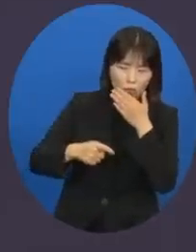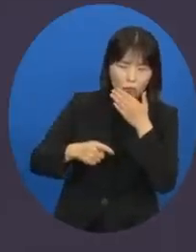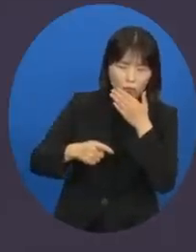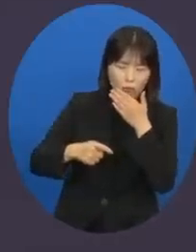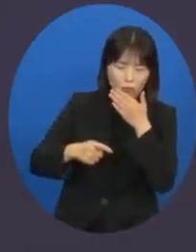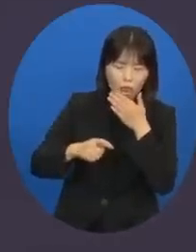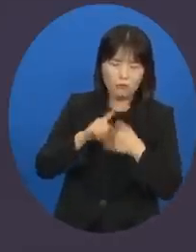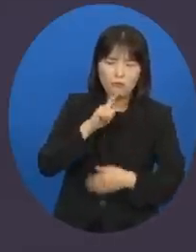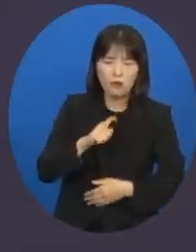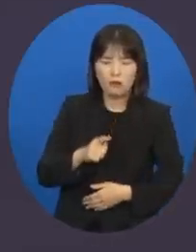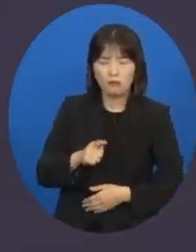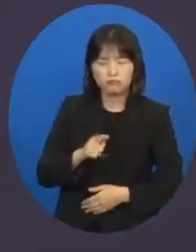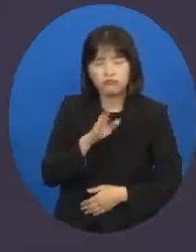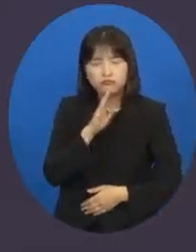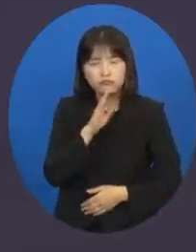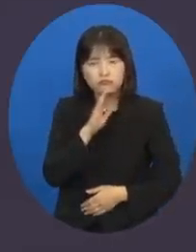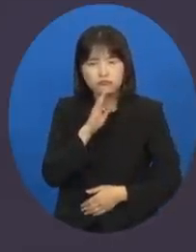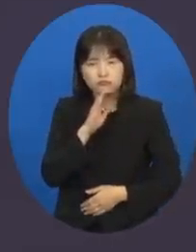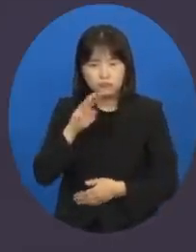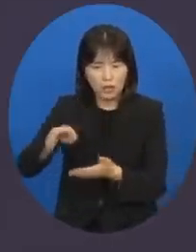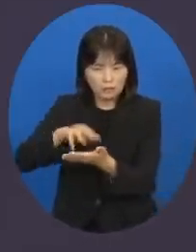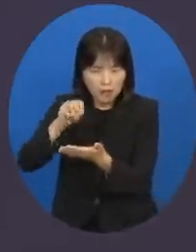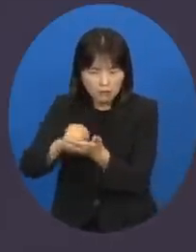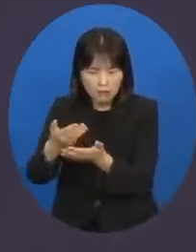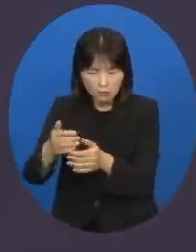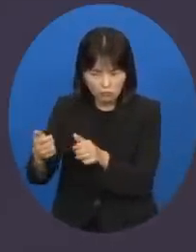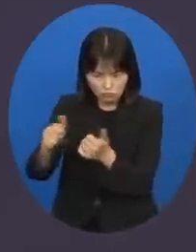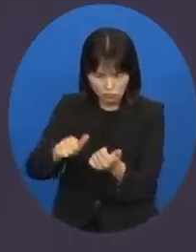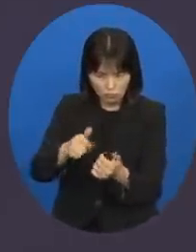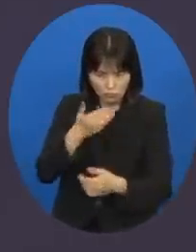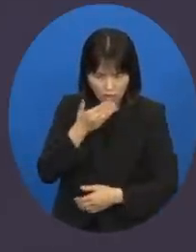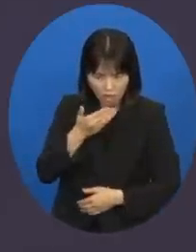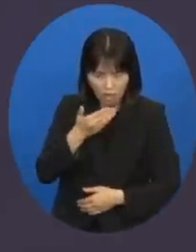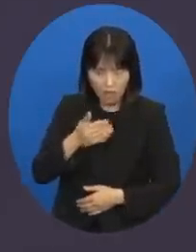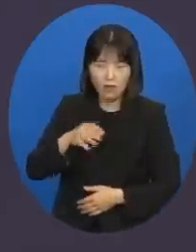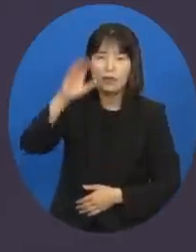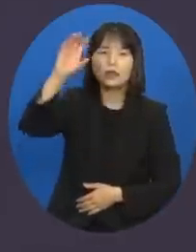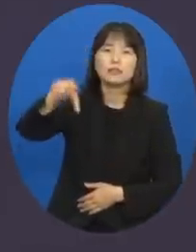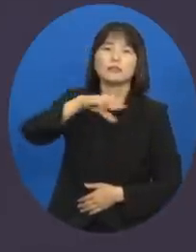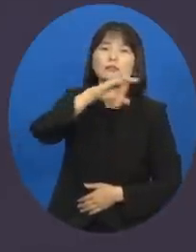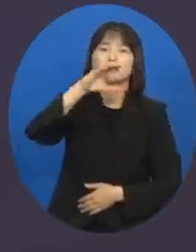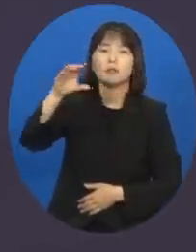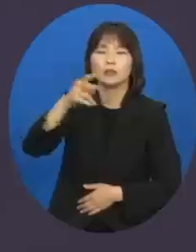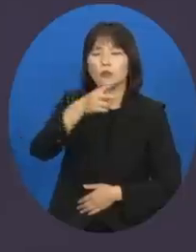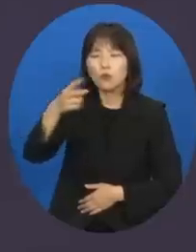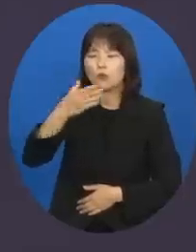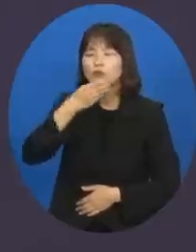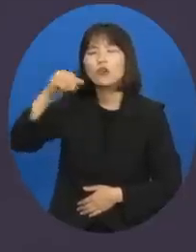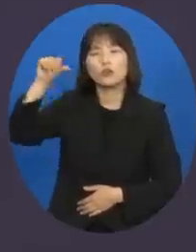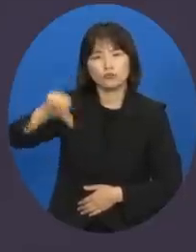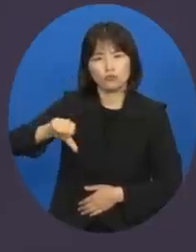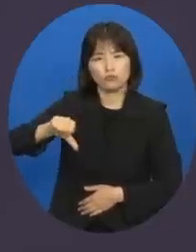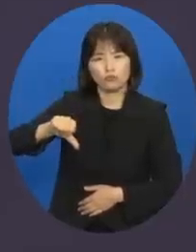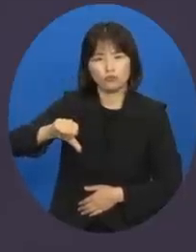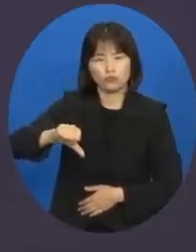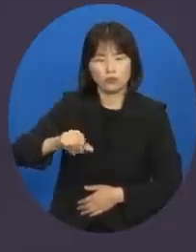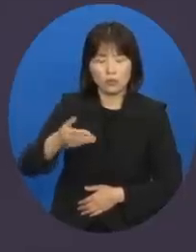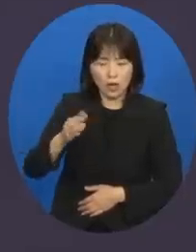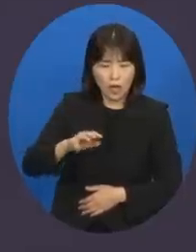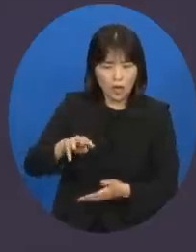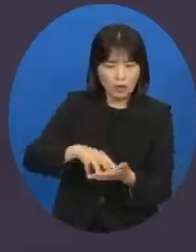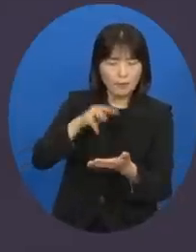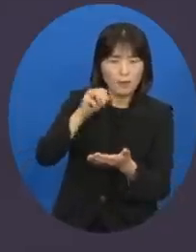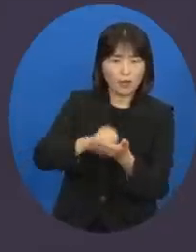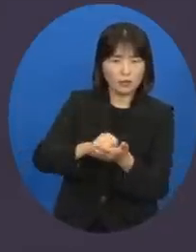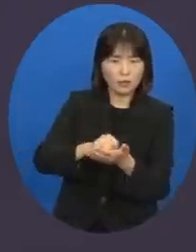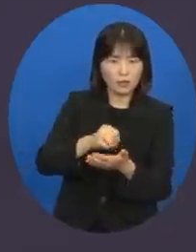말이 맞지. 아니 메시아라면서 어떻게 죽을 수가 있어. 십자가는 저주의 상징인데 아니 어떻게 메시아가 저주의